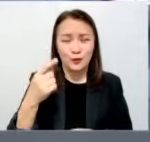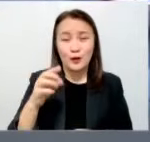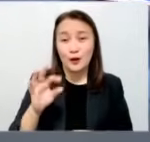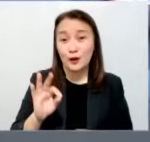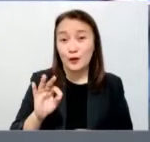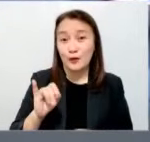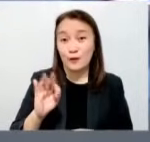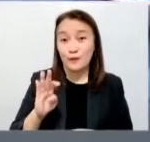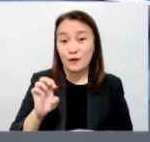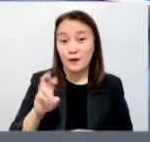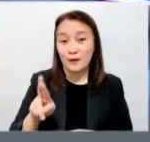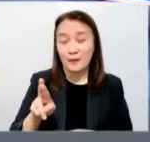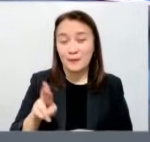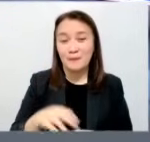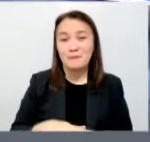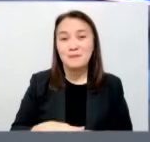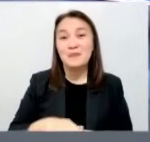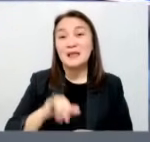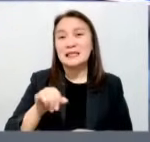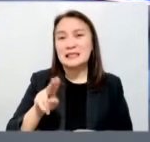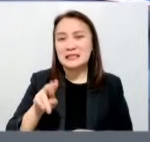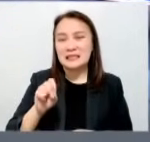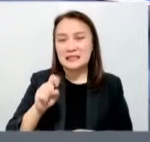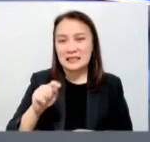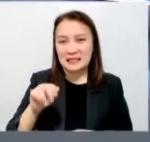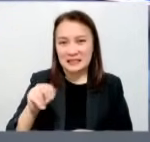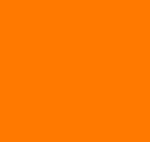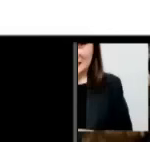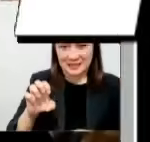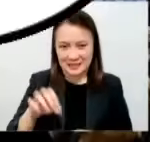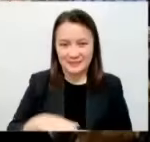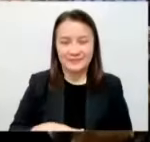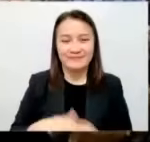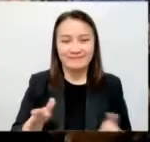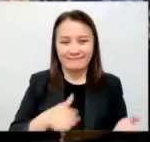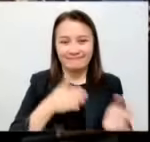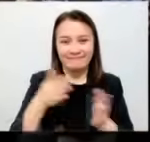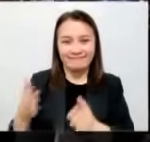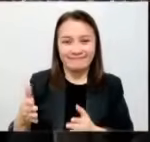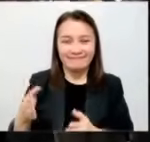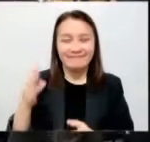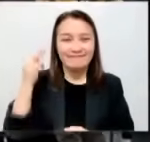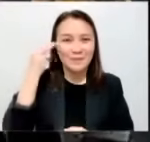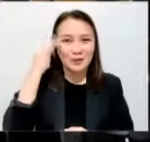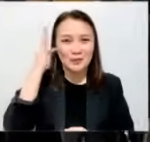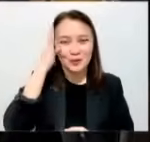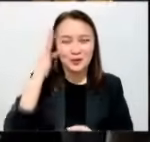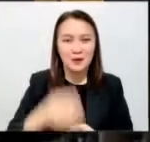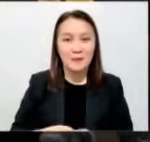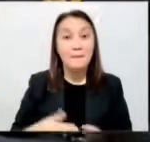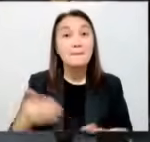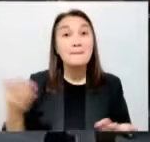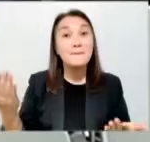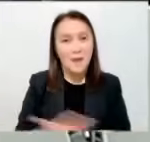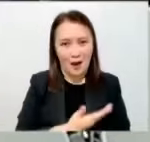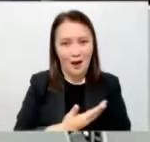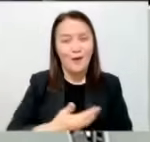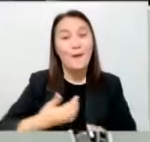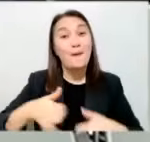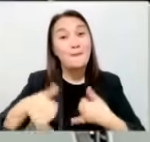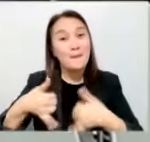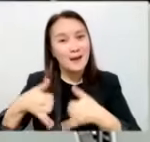ay si Justine Baltazar. Nasa frontline ng balitang yan, si Martie Bautista. May mga bagong manlalaro na